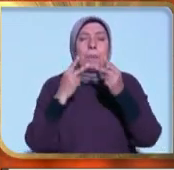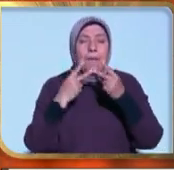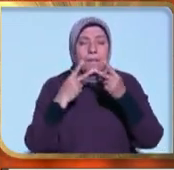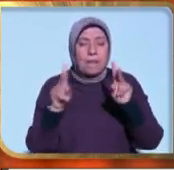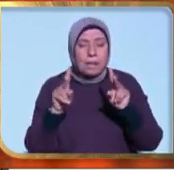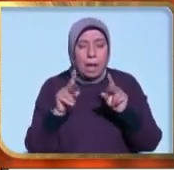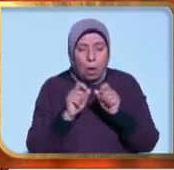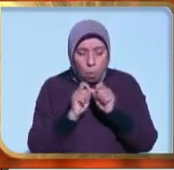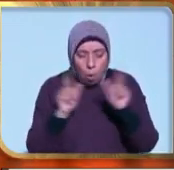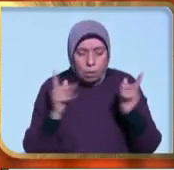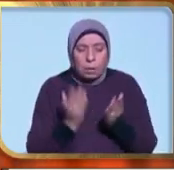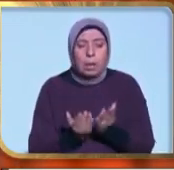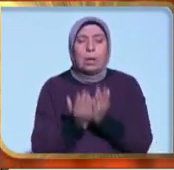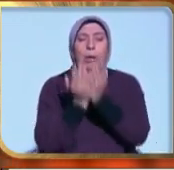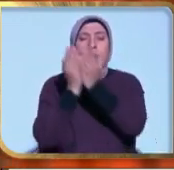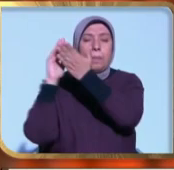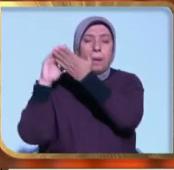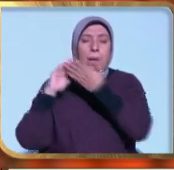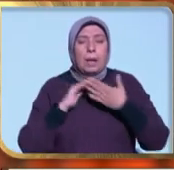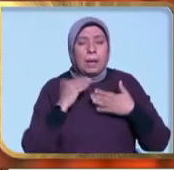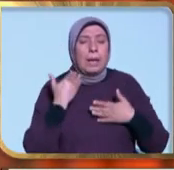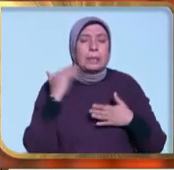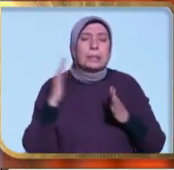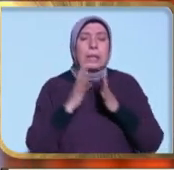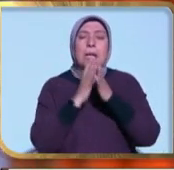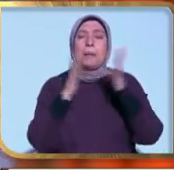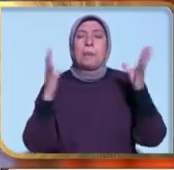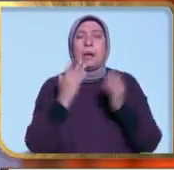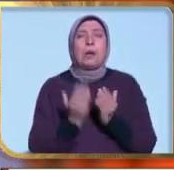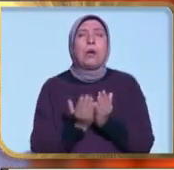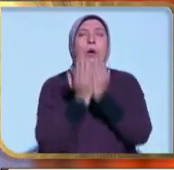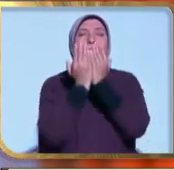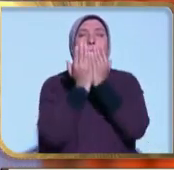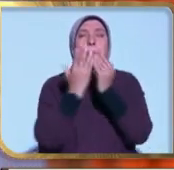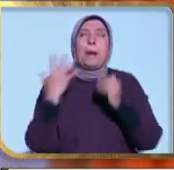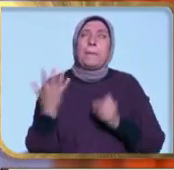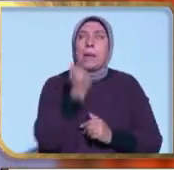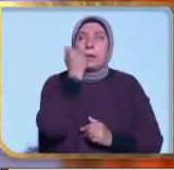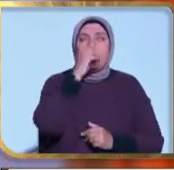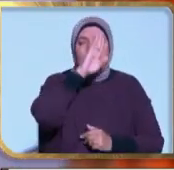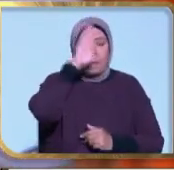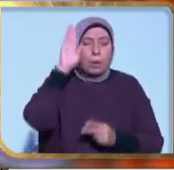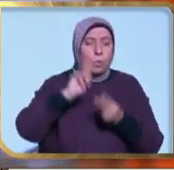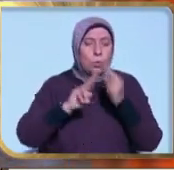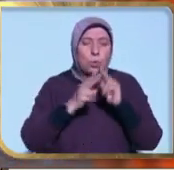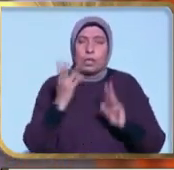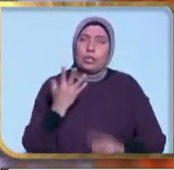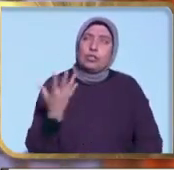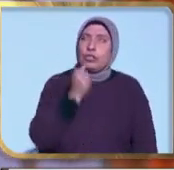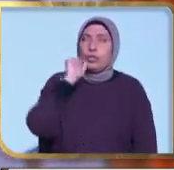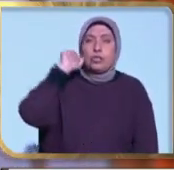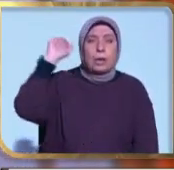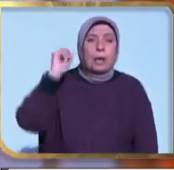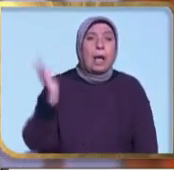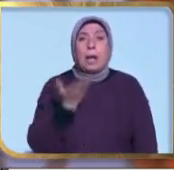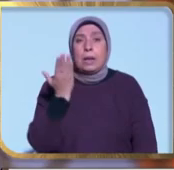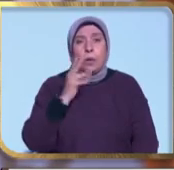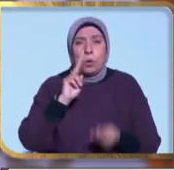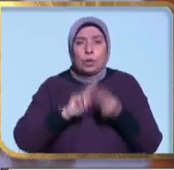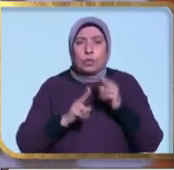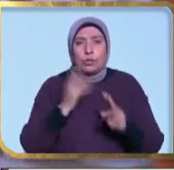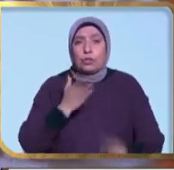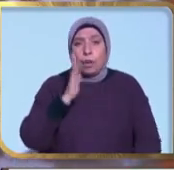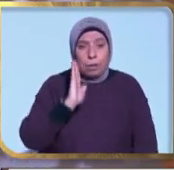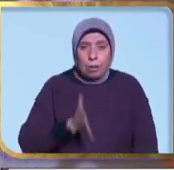مبينا نسالك يا مولانا عزا عظيما يا من بيده ملكوت كل شيء انك على كل شيء